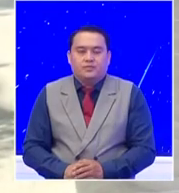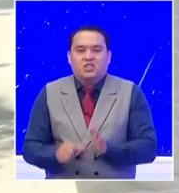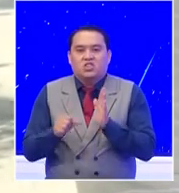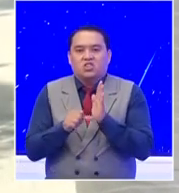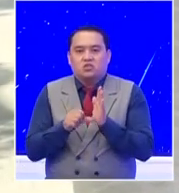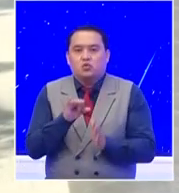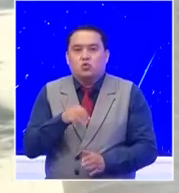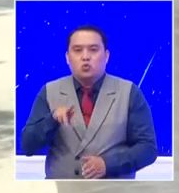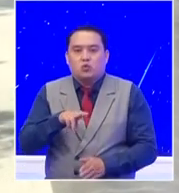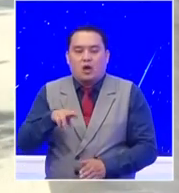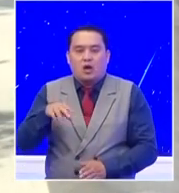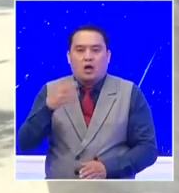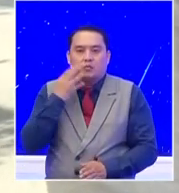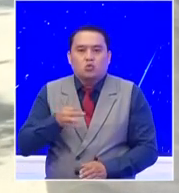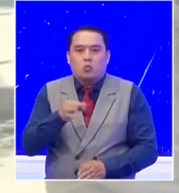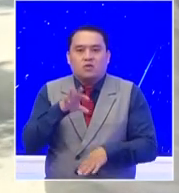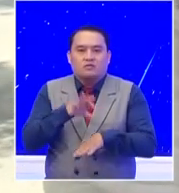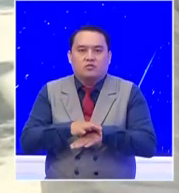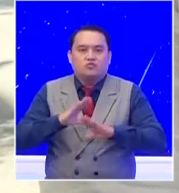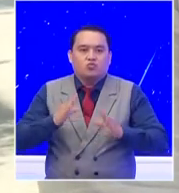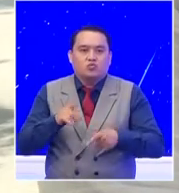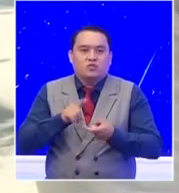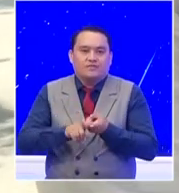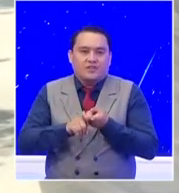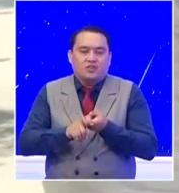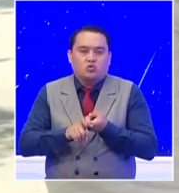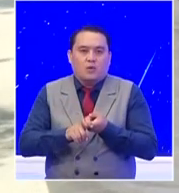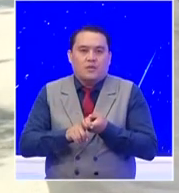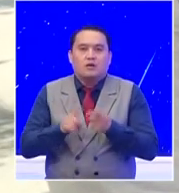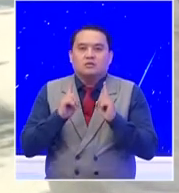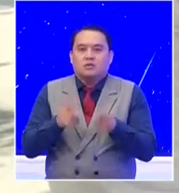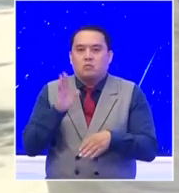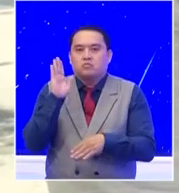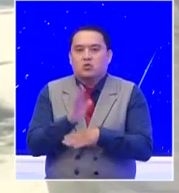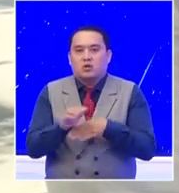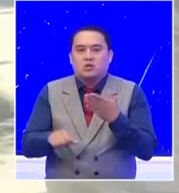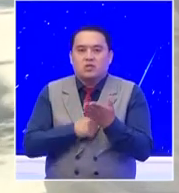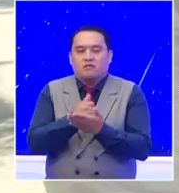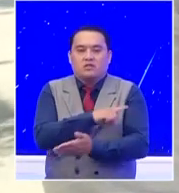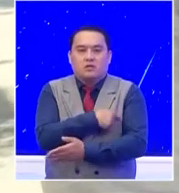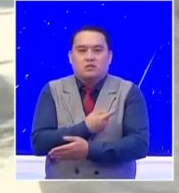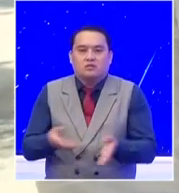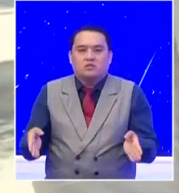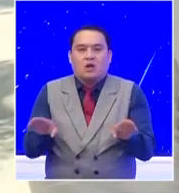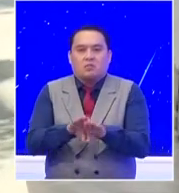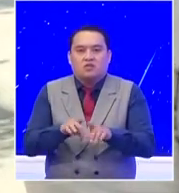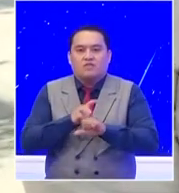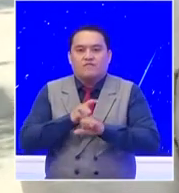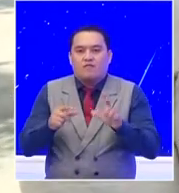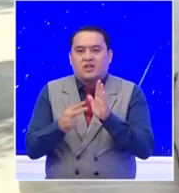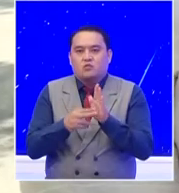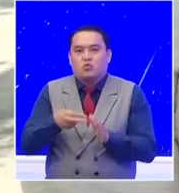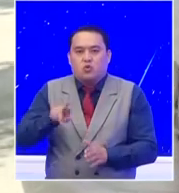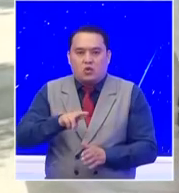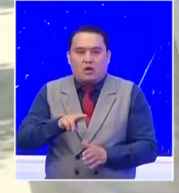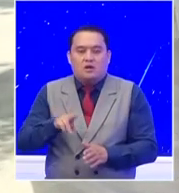6 июня в Алматинском областном суде был выявлен случай заражения коронавирусом. Согласно поручению главного санврача, мы закрыли объект на карантин 8 июня.